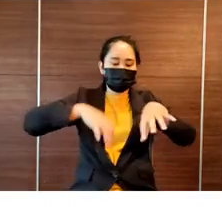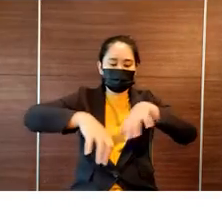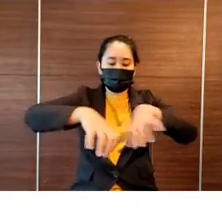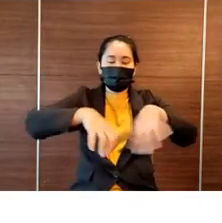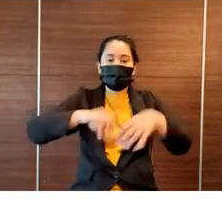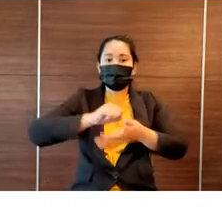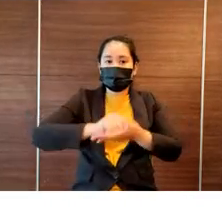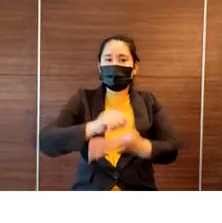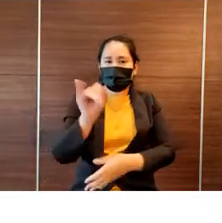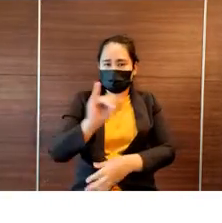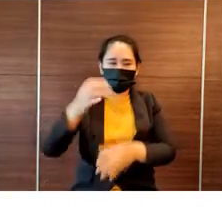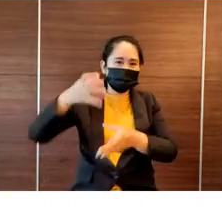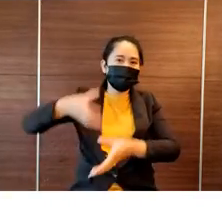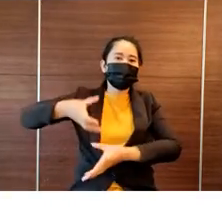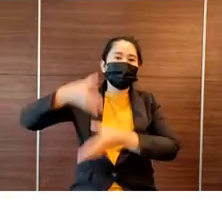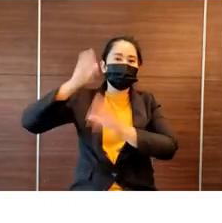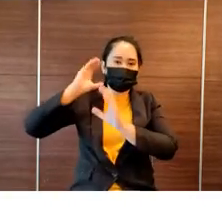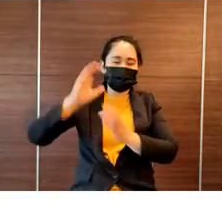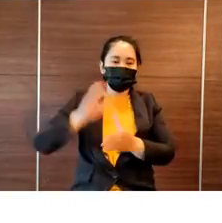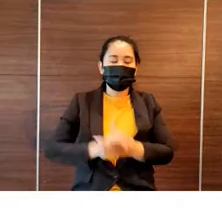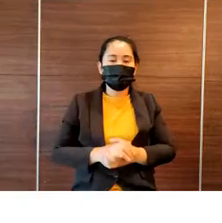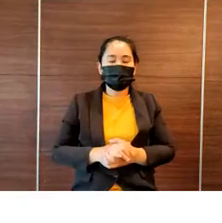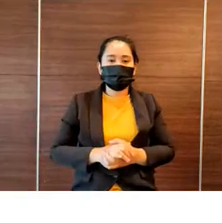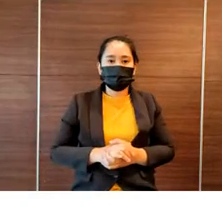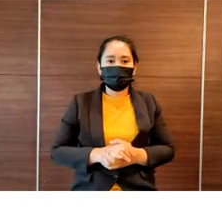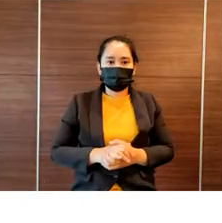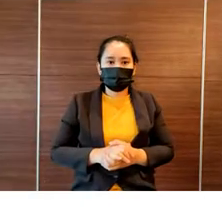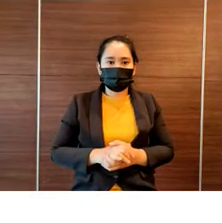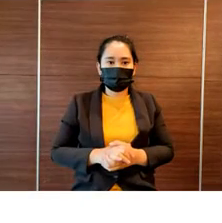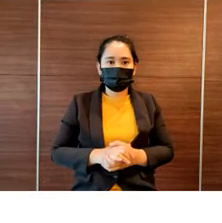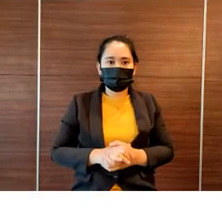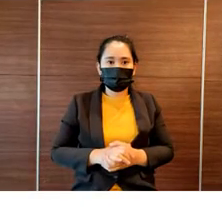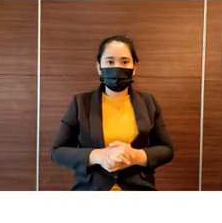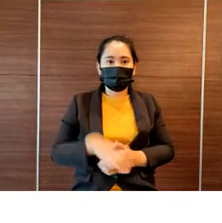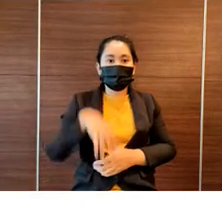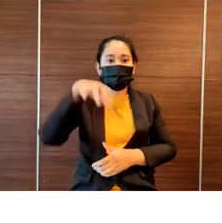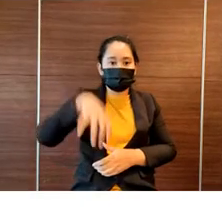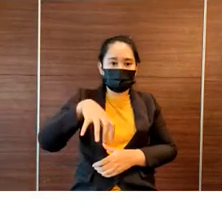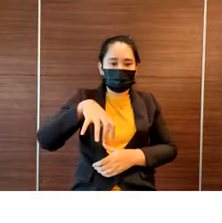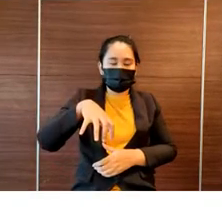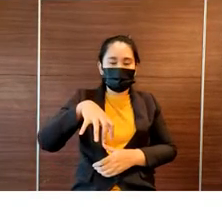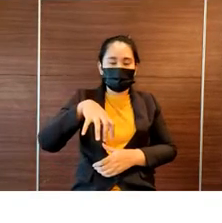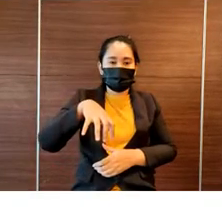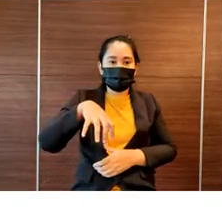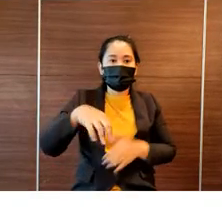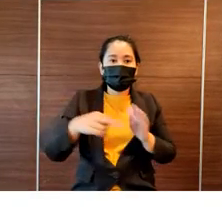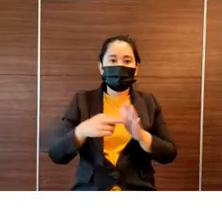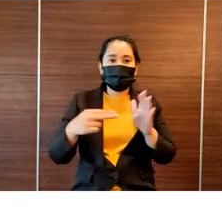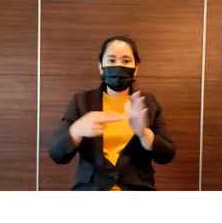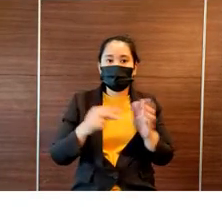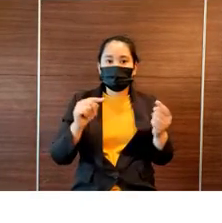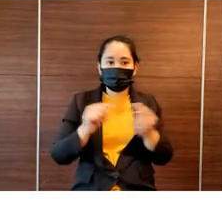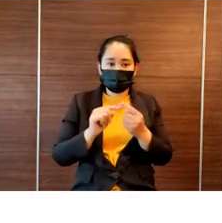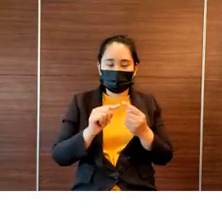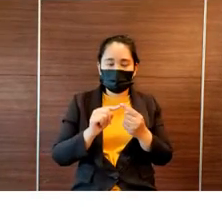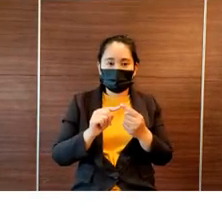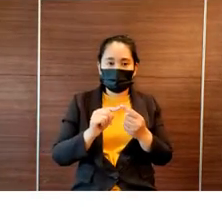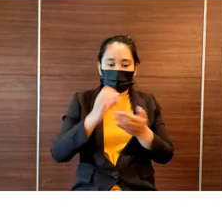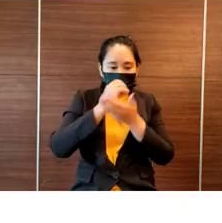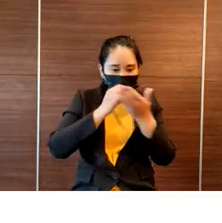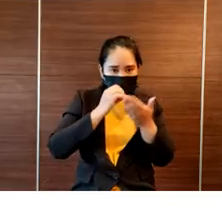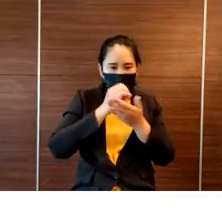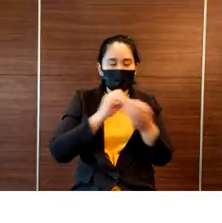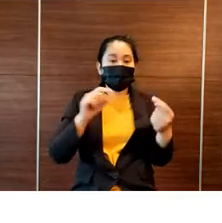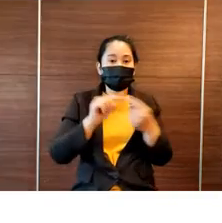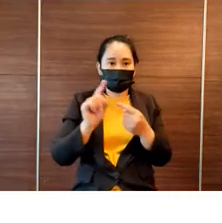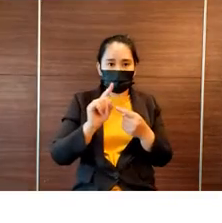คะต้องทบทวนนโยบายขององค์กรเราว่าองค์กรเราอ่ะเป็นมิตรกับผู้ใช้สารเสพติดแค่ไหนโชคดีเหลือเ